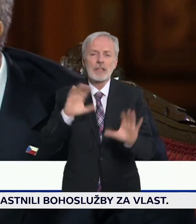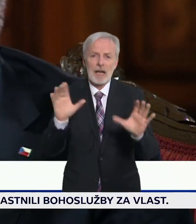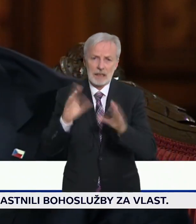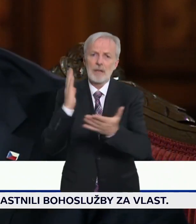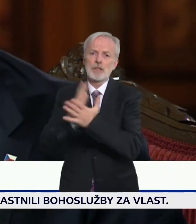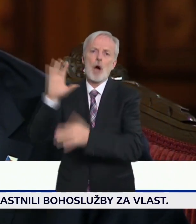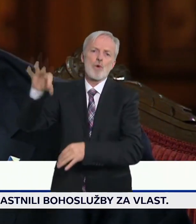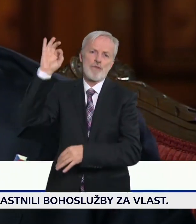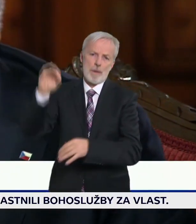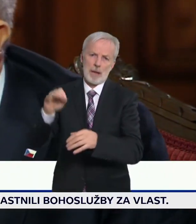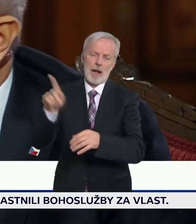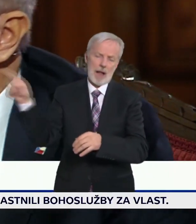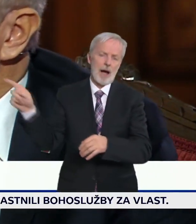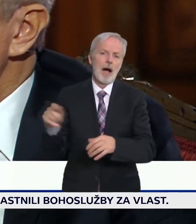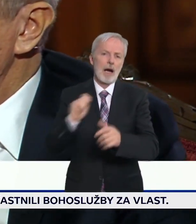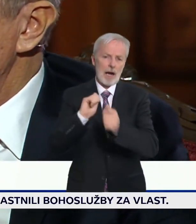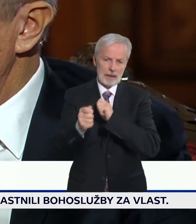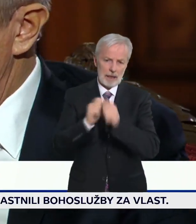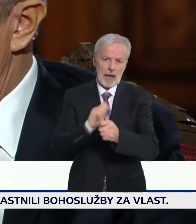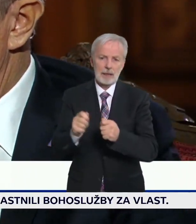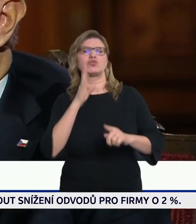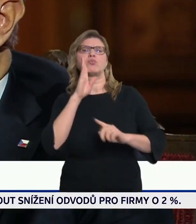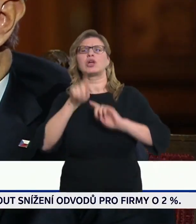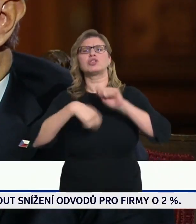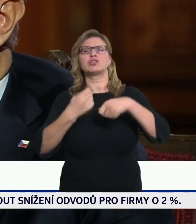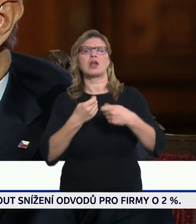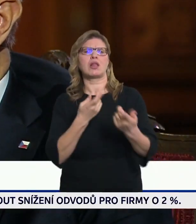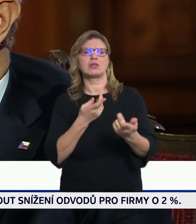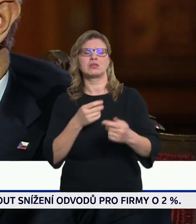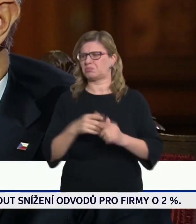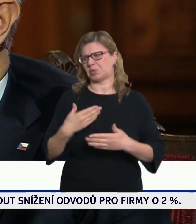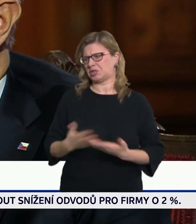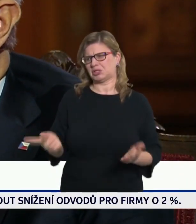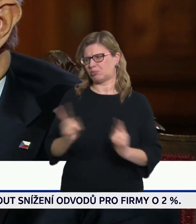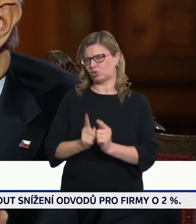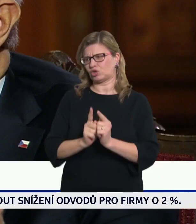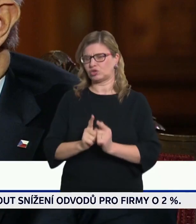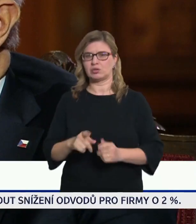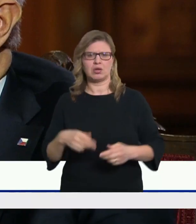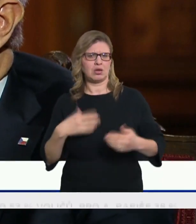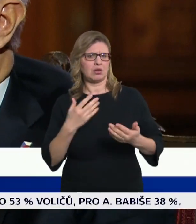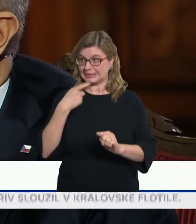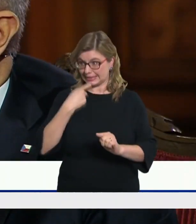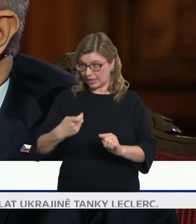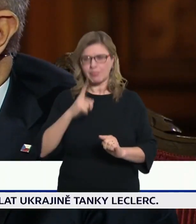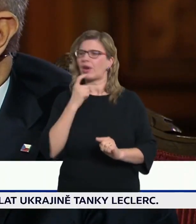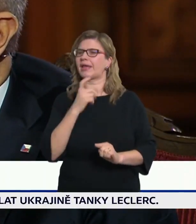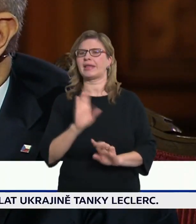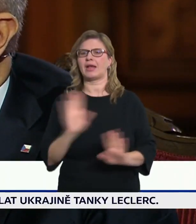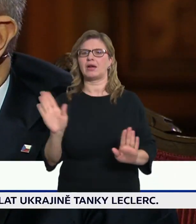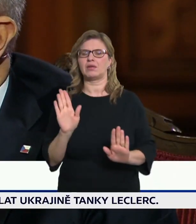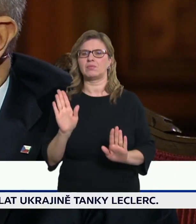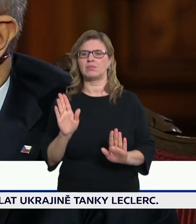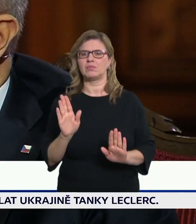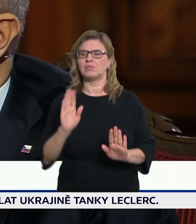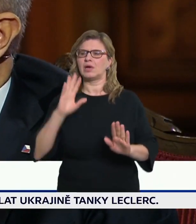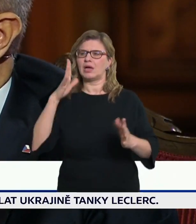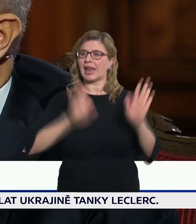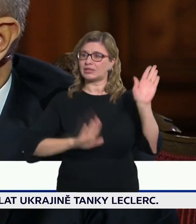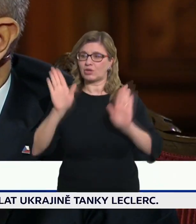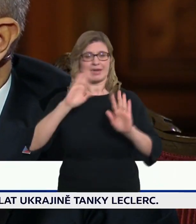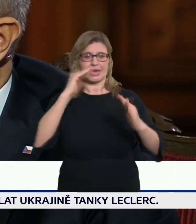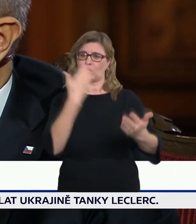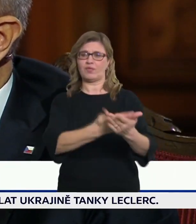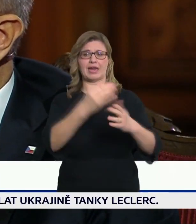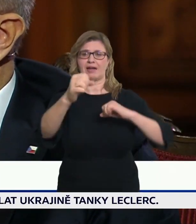teda nezávislá televize, tak mě laskavě nechtě. Ne, bych to neřešil vůbec. Proč bych to měl řešit? Já jsem se v tom vůbec neangažoval. Ani